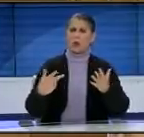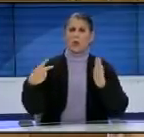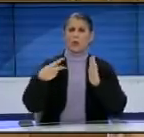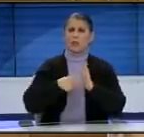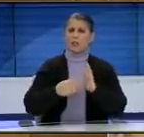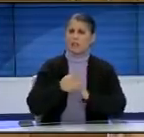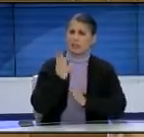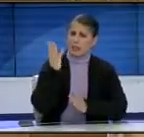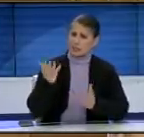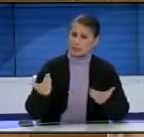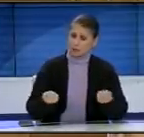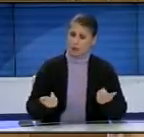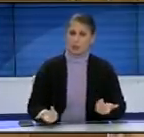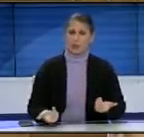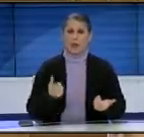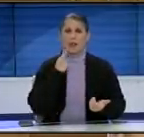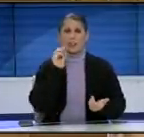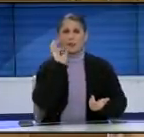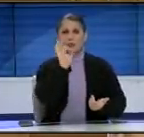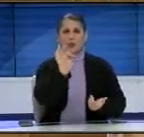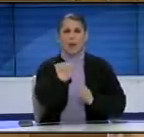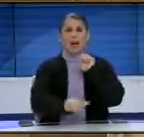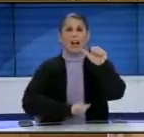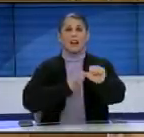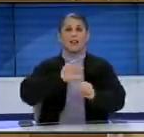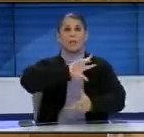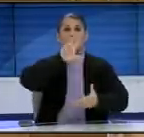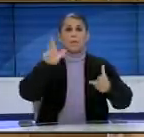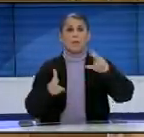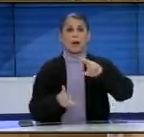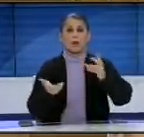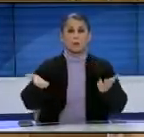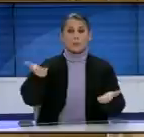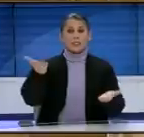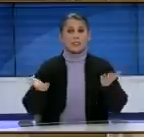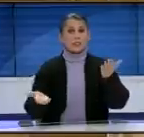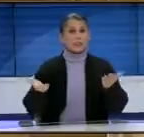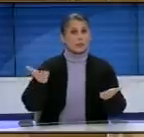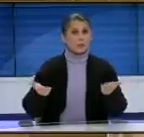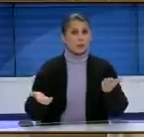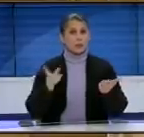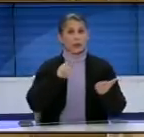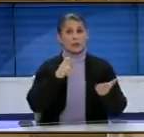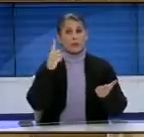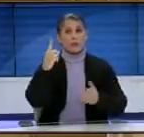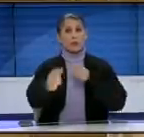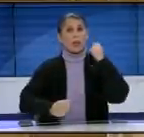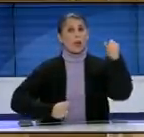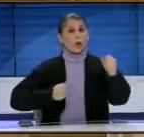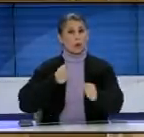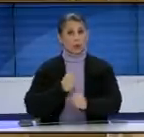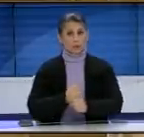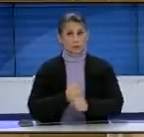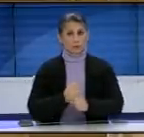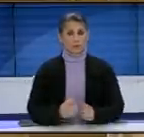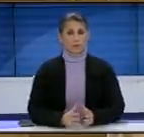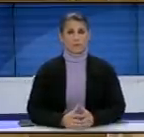2014, αλλά με σκοπό την αλλαγή των παγκόσμιων συσχετισμών τον 21ο αιώνα.